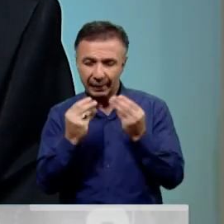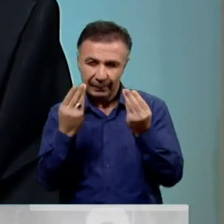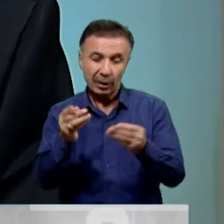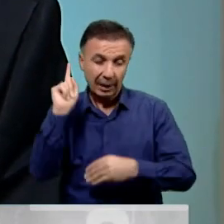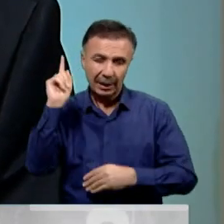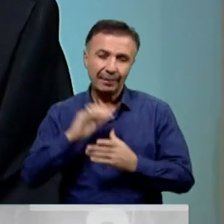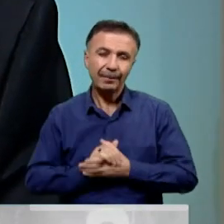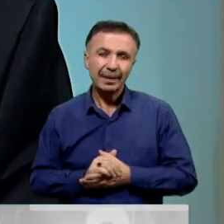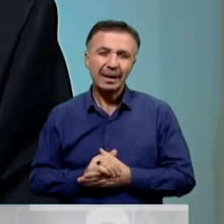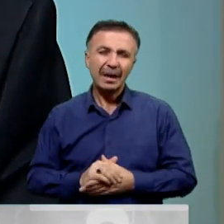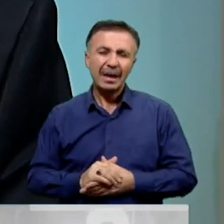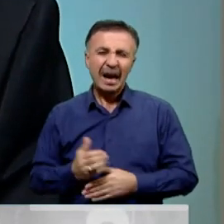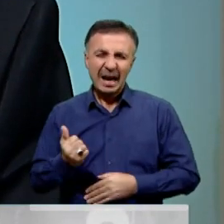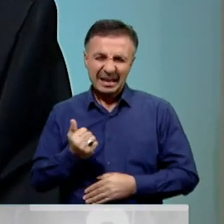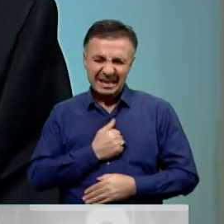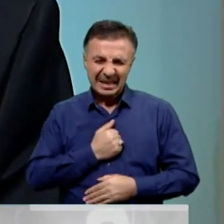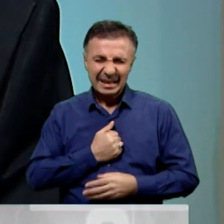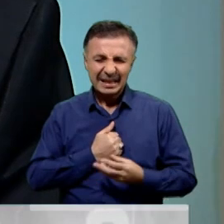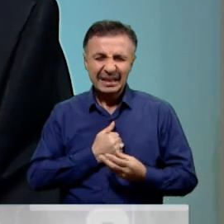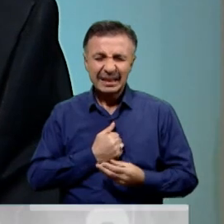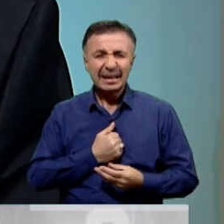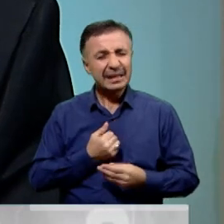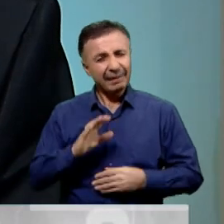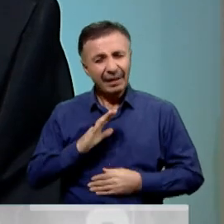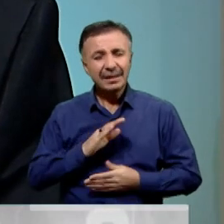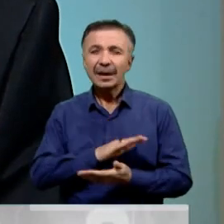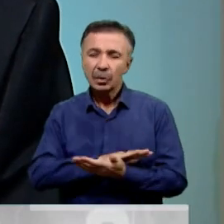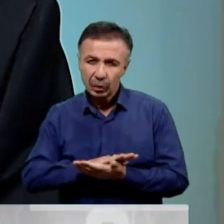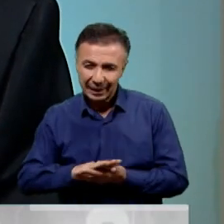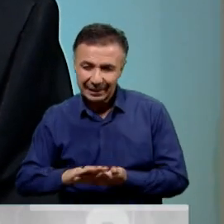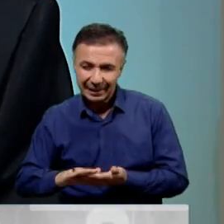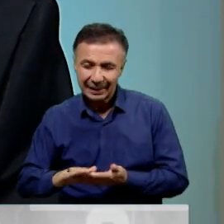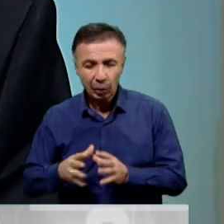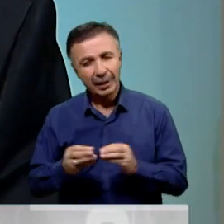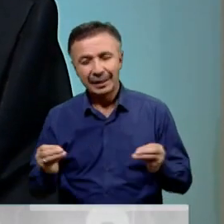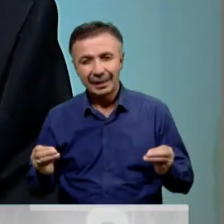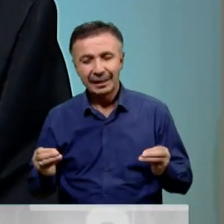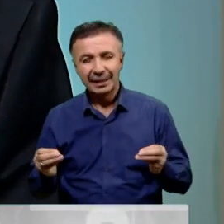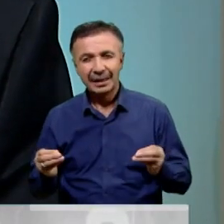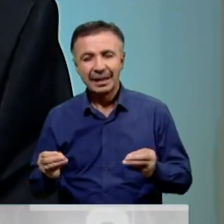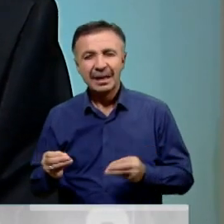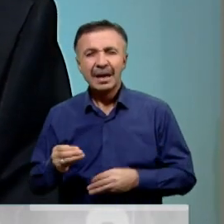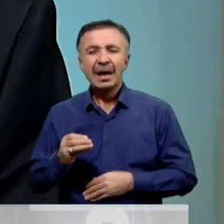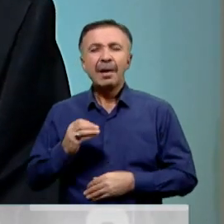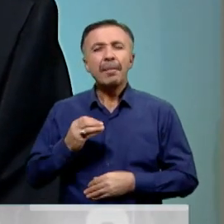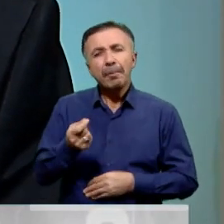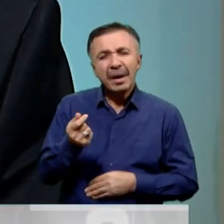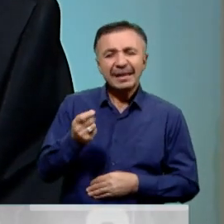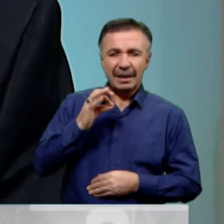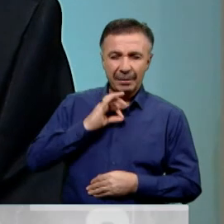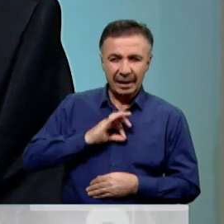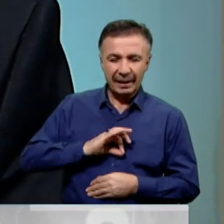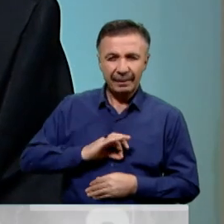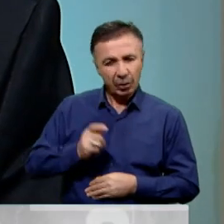Gam halindeyse üzüntülü onu giderir. Darlıktaysa ne olabilir? Maddi manevi darlık onu da